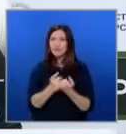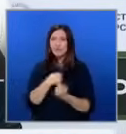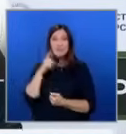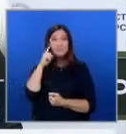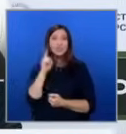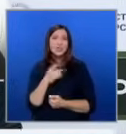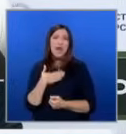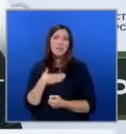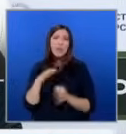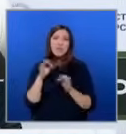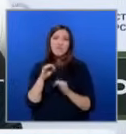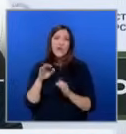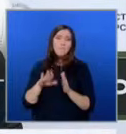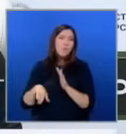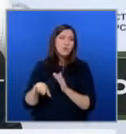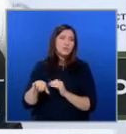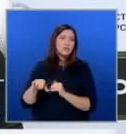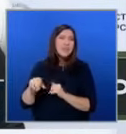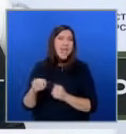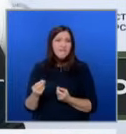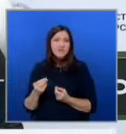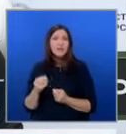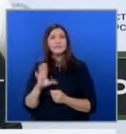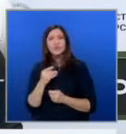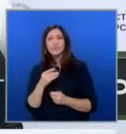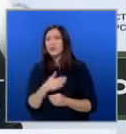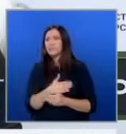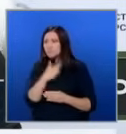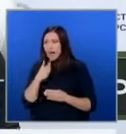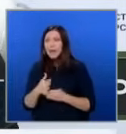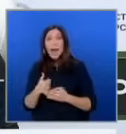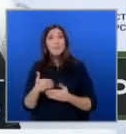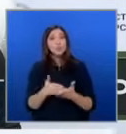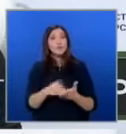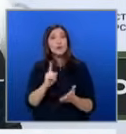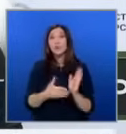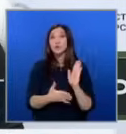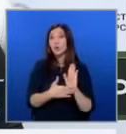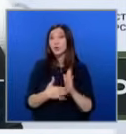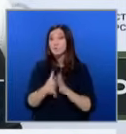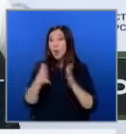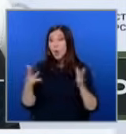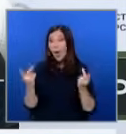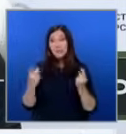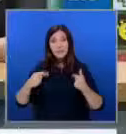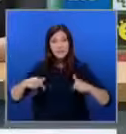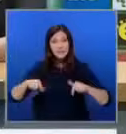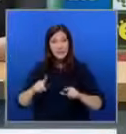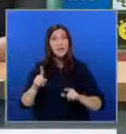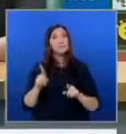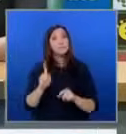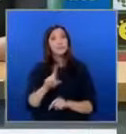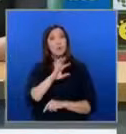да има никакво подценяване. Всички са пределно мотивирани, за да може да се докажем на голямата сцена и все пак трябва да